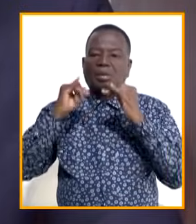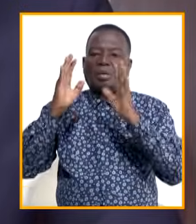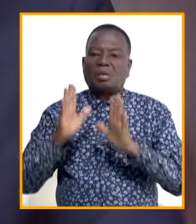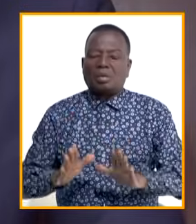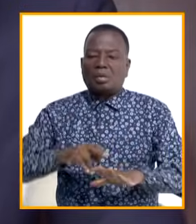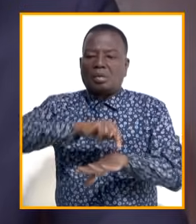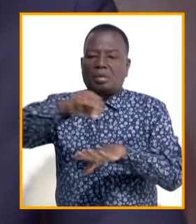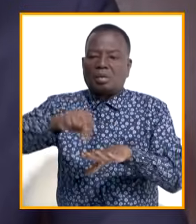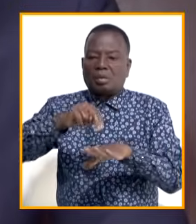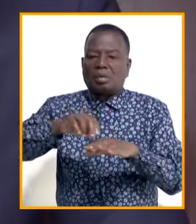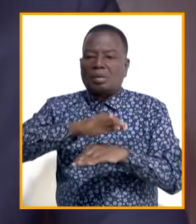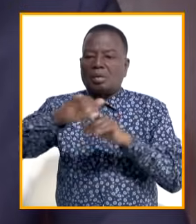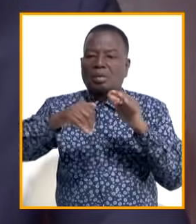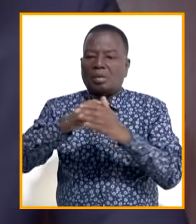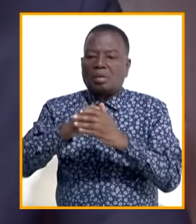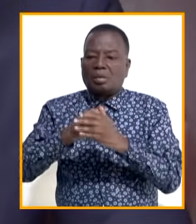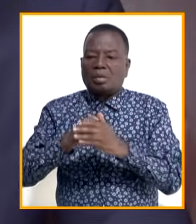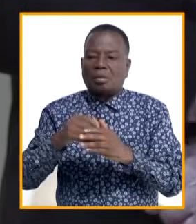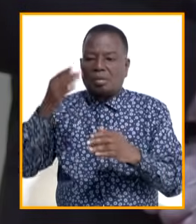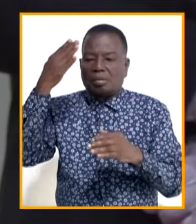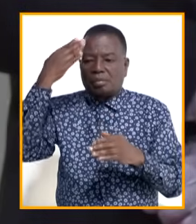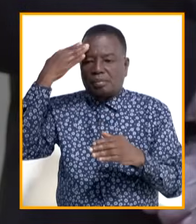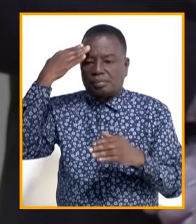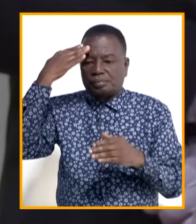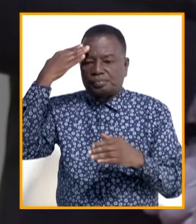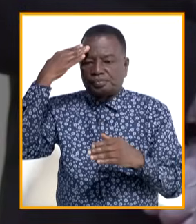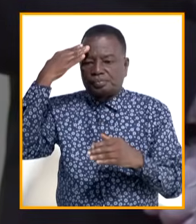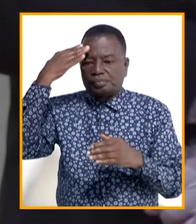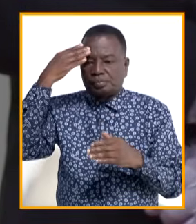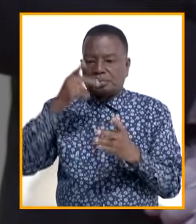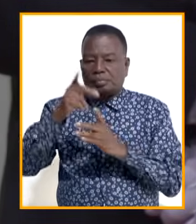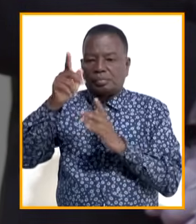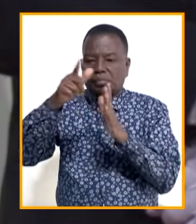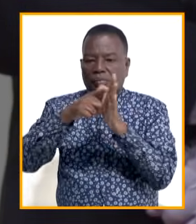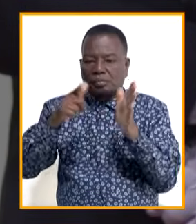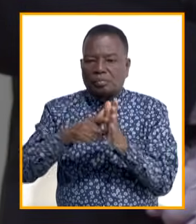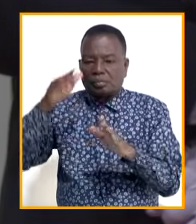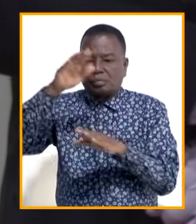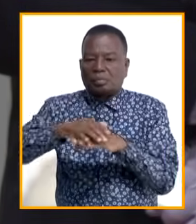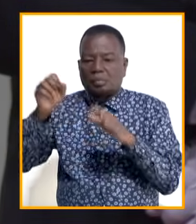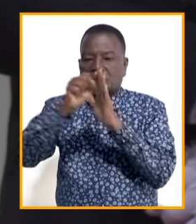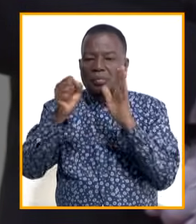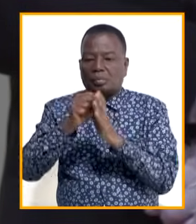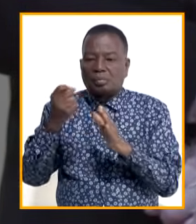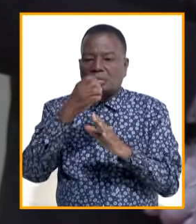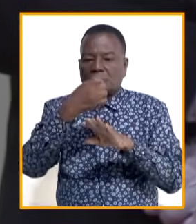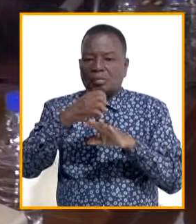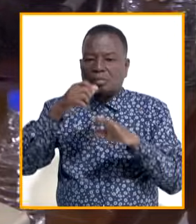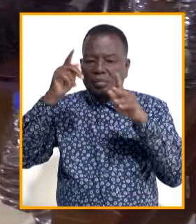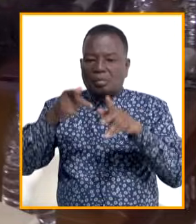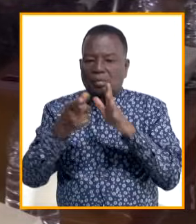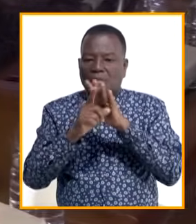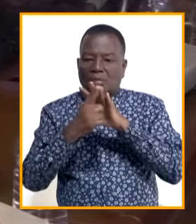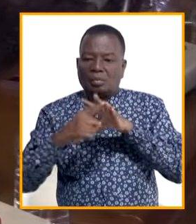et de la nation tout entière, à savoir le projet de loi portant statut de réfugié, les